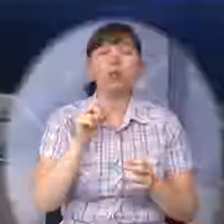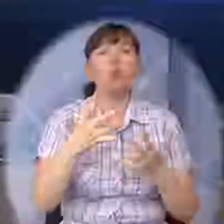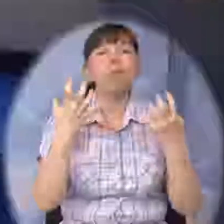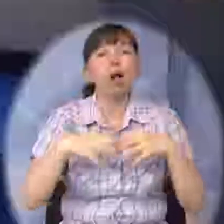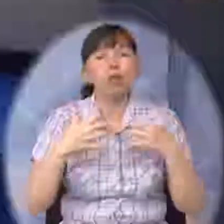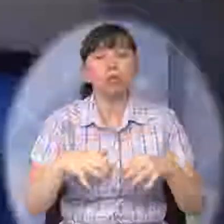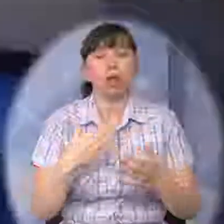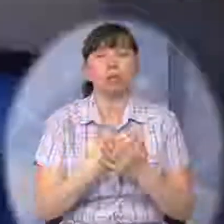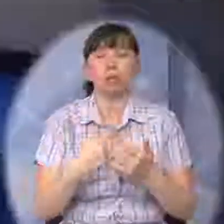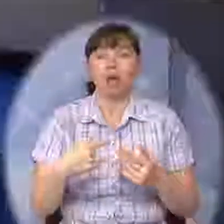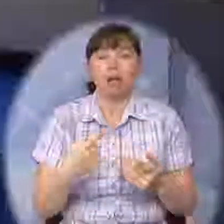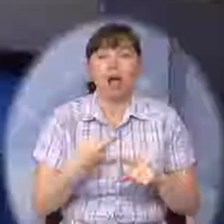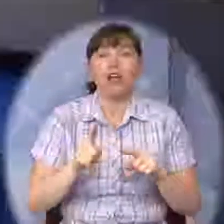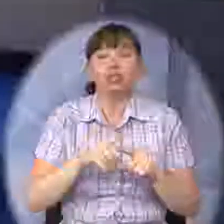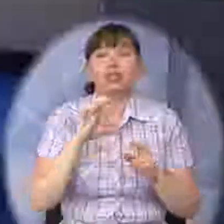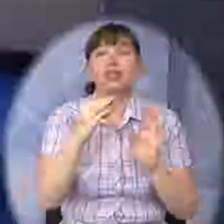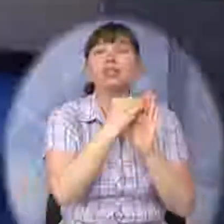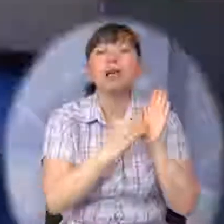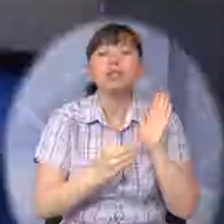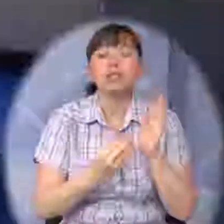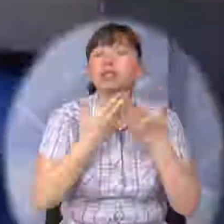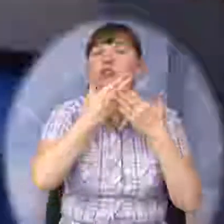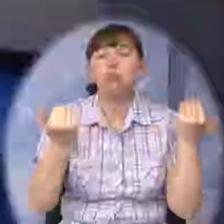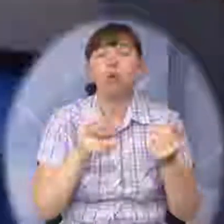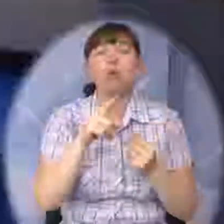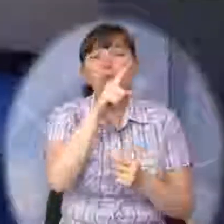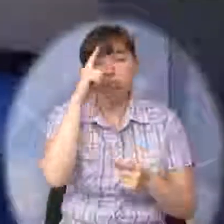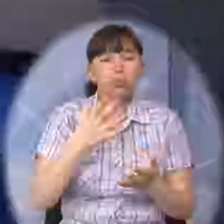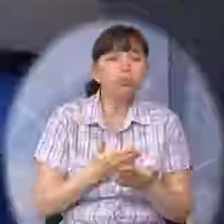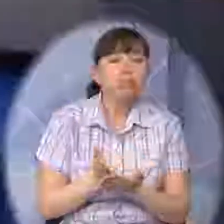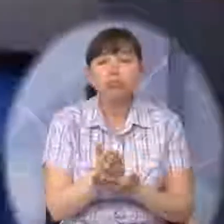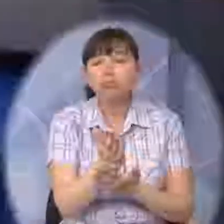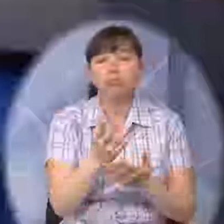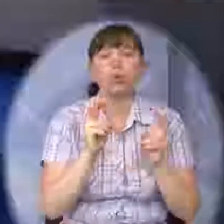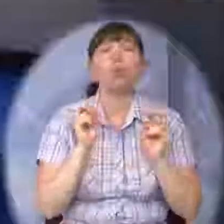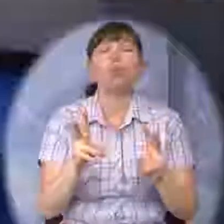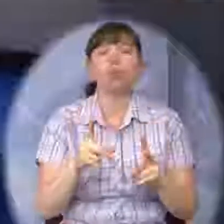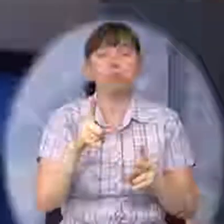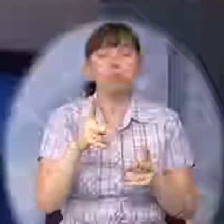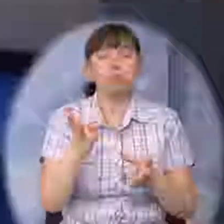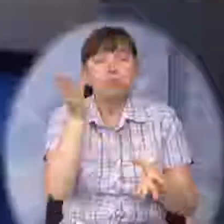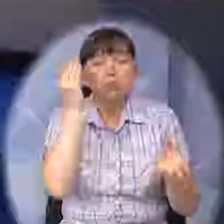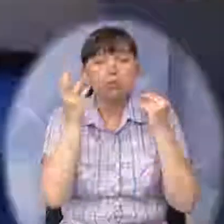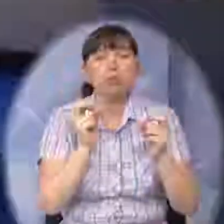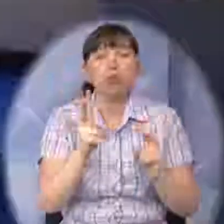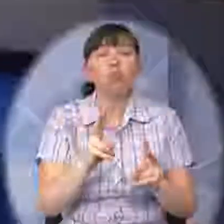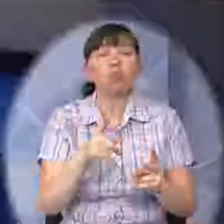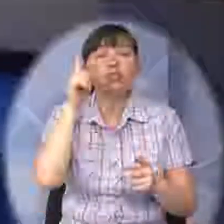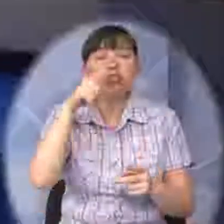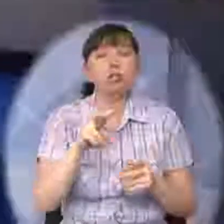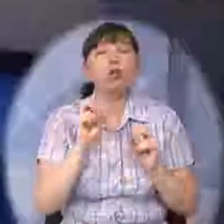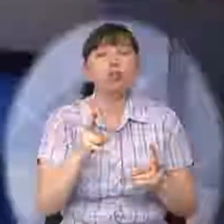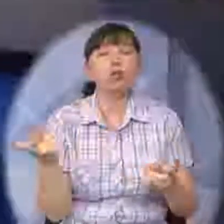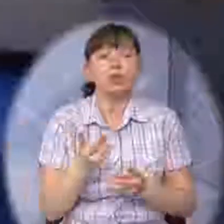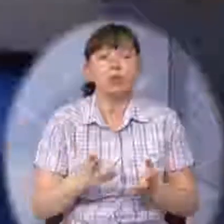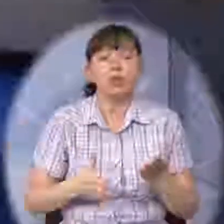cum calculați, odată ce avem lipsa acestei statistici, cum vă orientați în strategiile pe care le aplicați pentru a asista